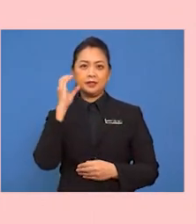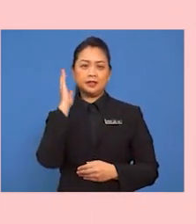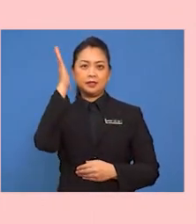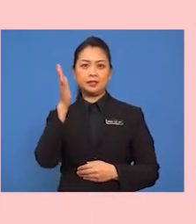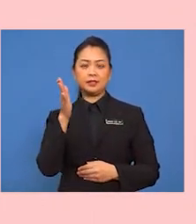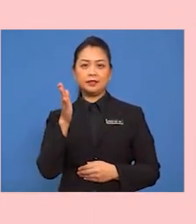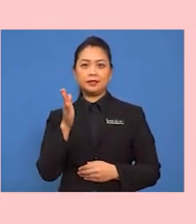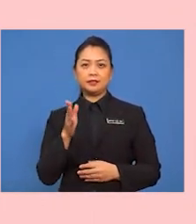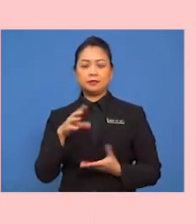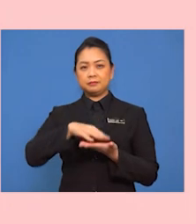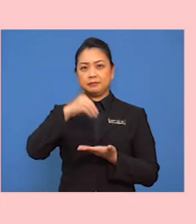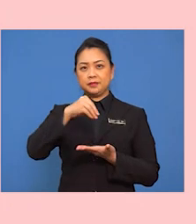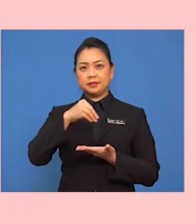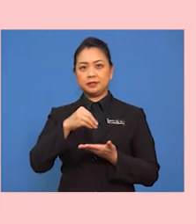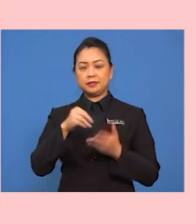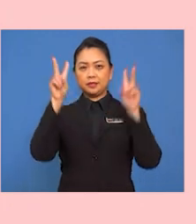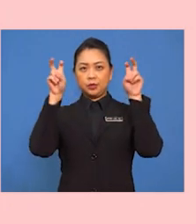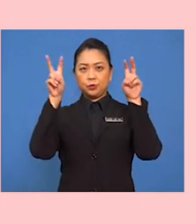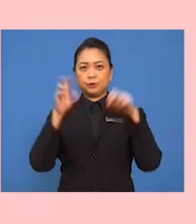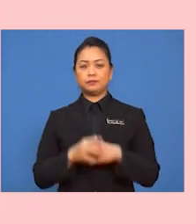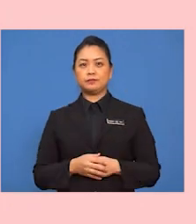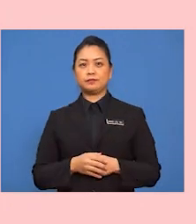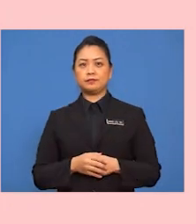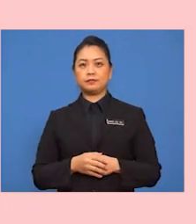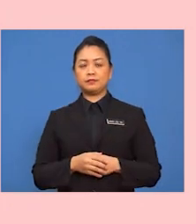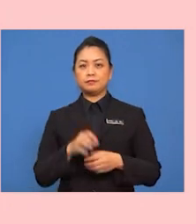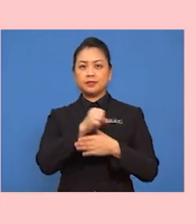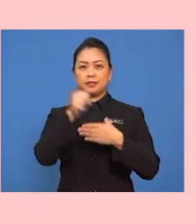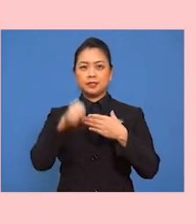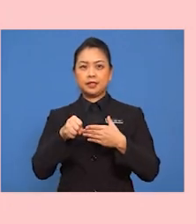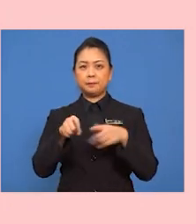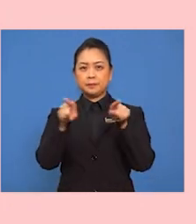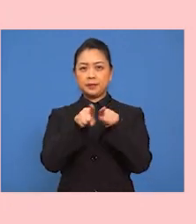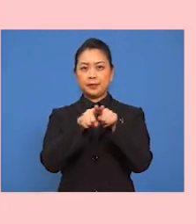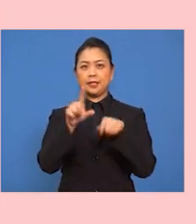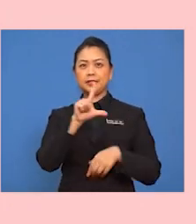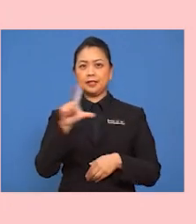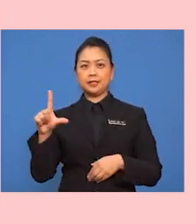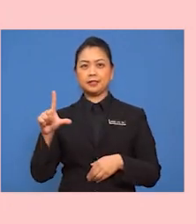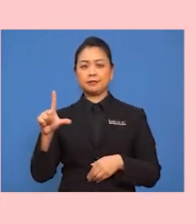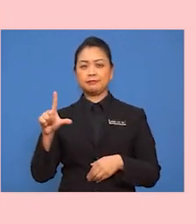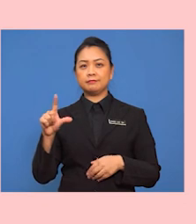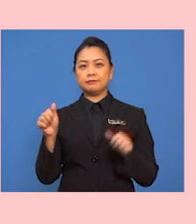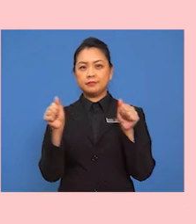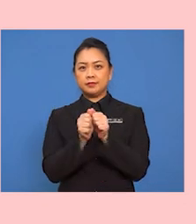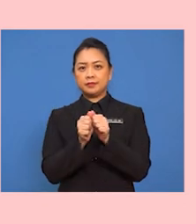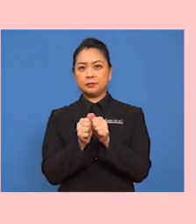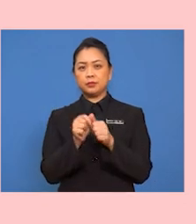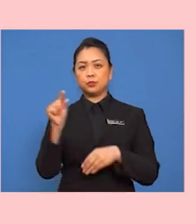akan mempelajari tajuk Penyelesaian Persamaan Linia Serentak dengan